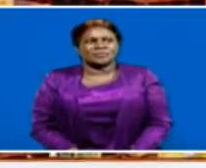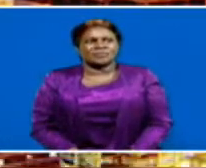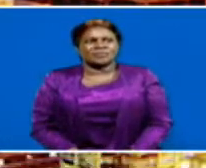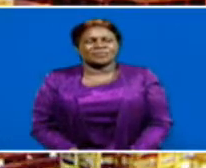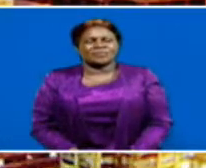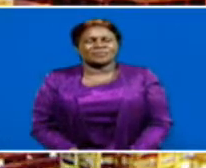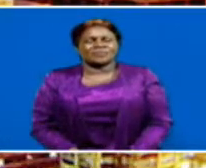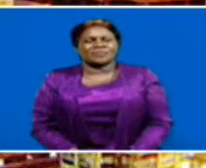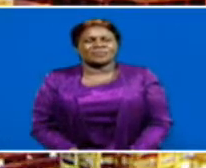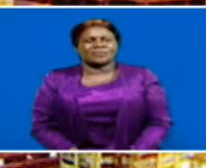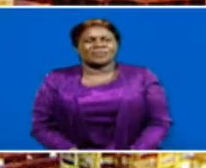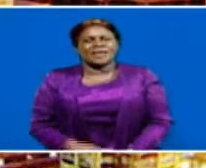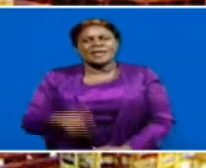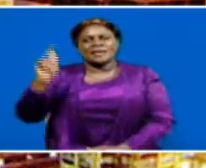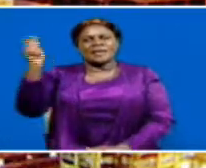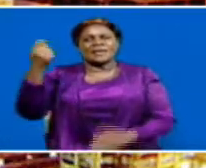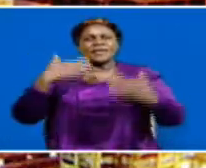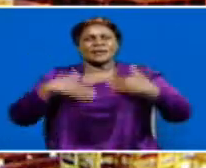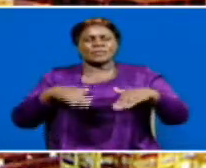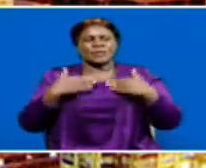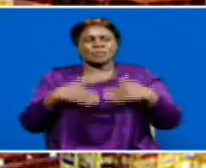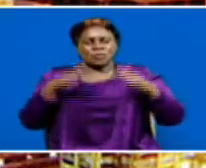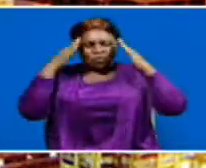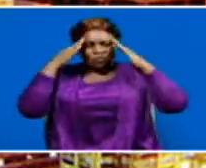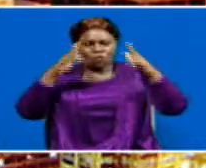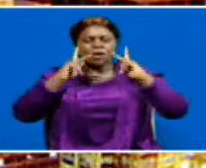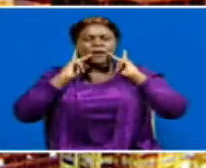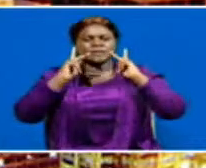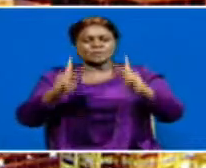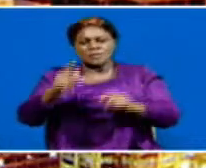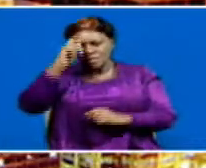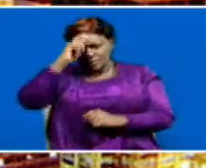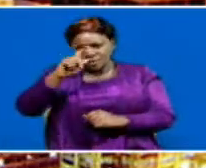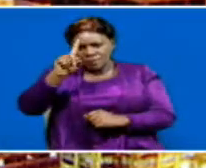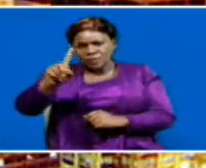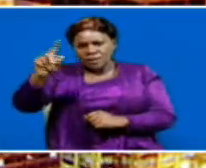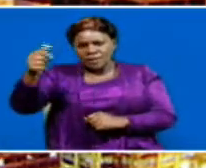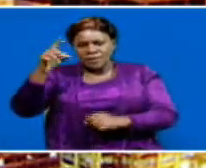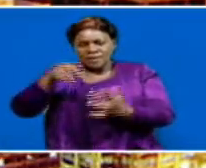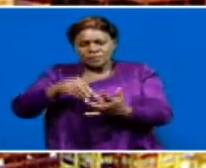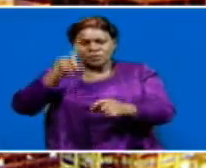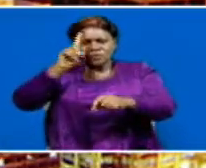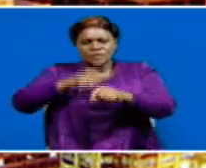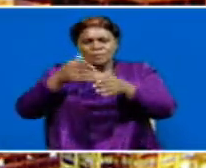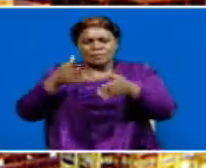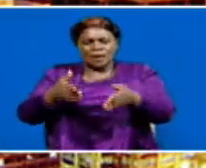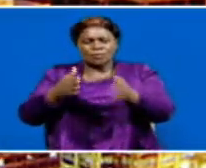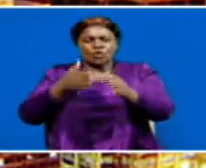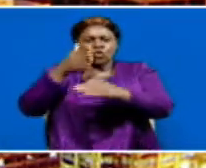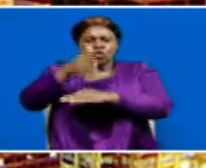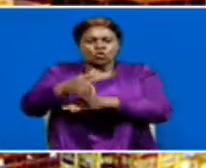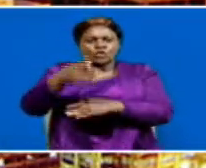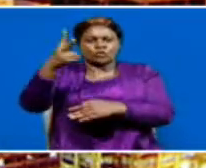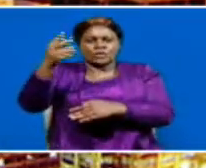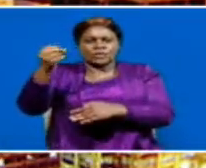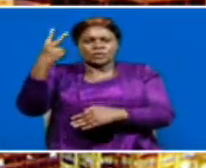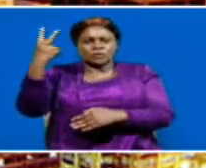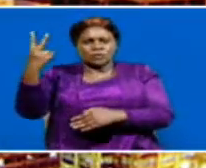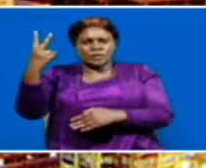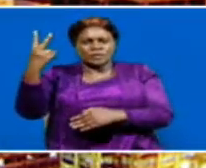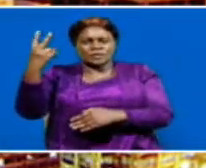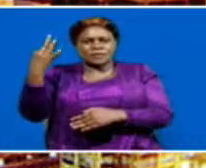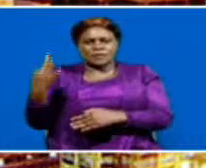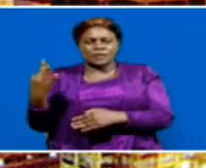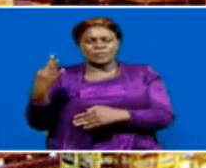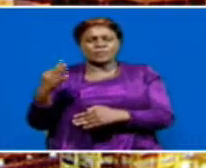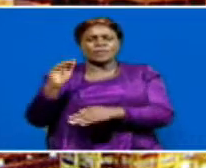Naam, tusonge mbele. Wakenya wameomba kuzingatia amani na kuheshimiana hasa wakati huu wanapojiandaa kuvuka mwaka 2023.